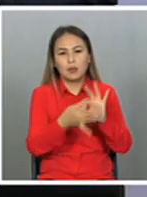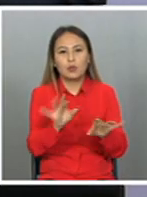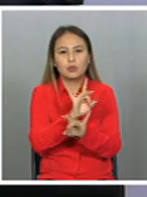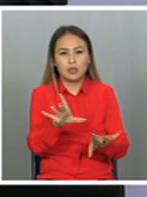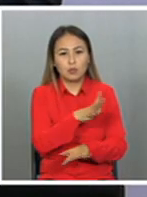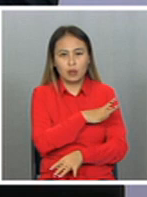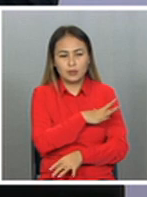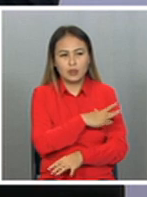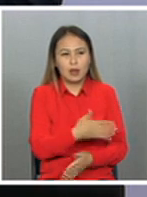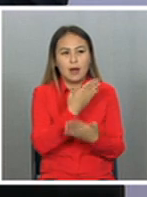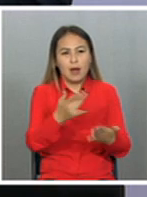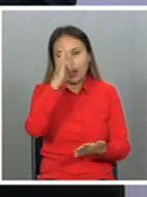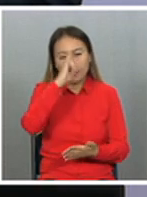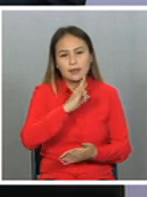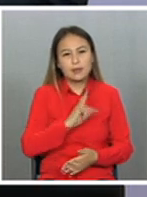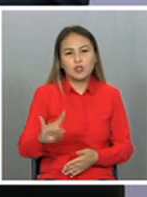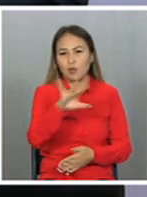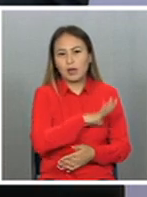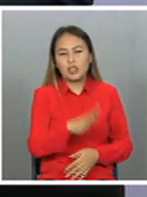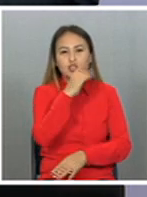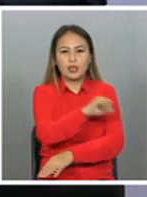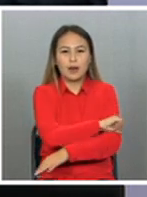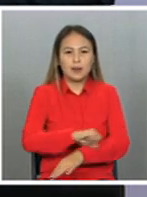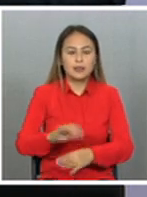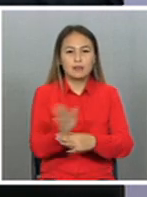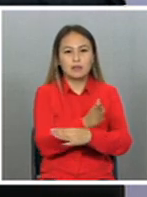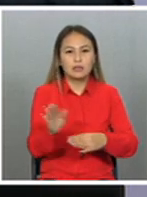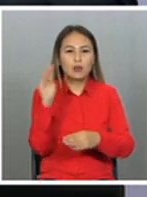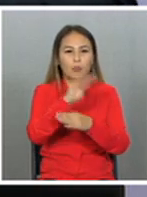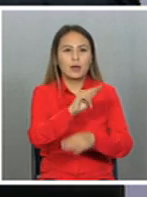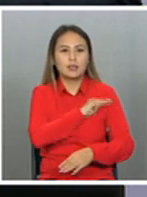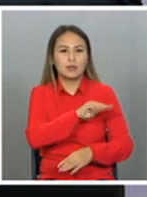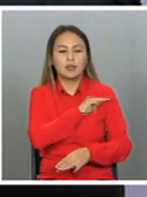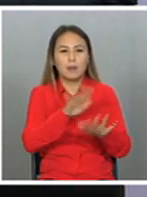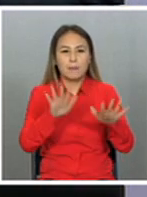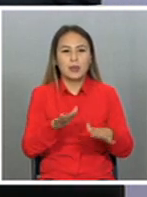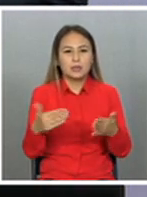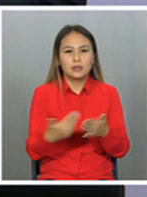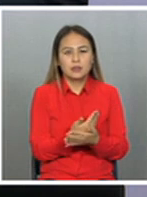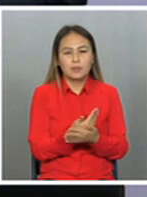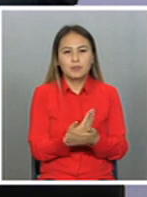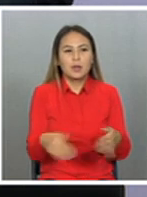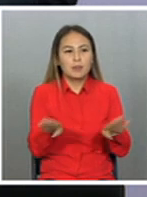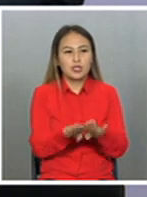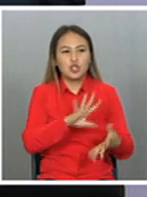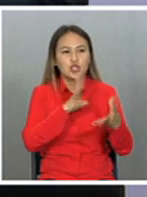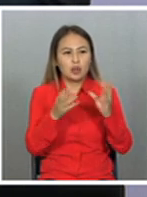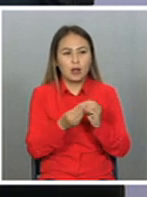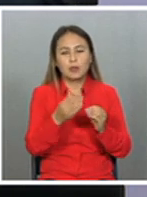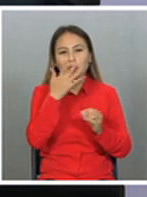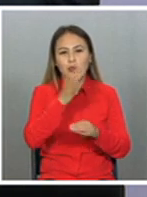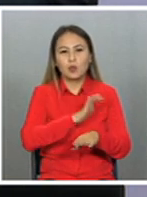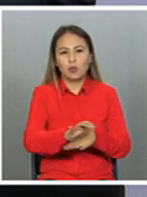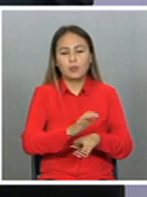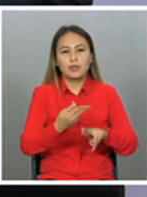болатынбыз. Ал Қазақстан Республикасының шекарасынан тыс қызмет атқаратын кәсіпорындар да бар. Міне жалпы ұлттық өнім дегеніміз